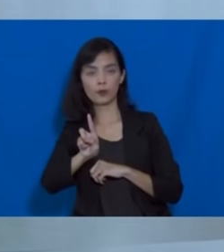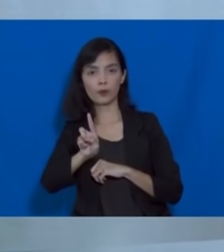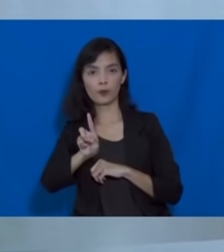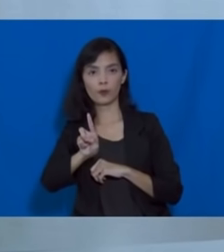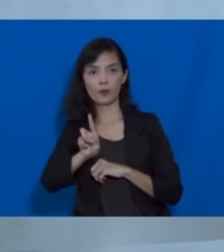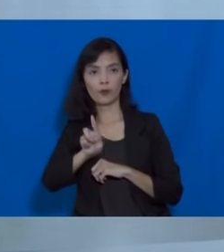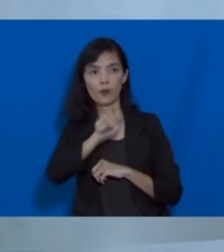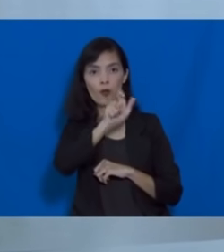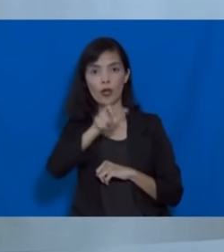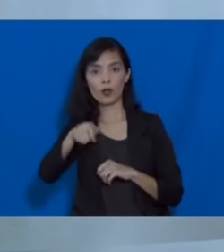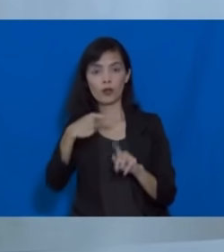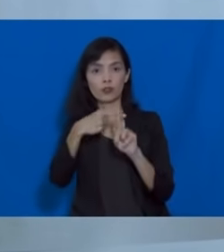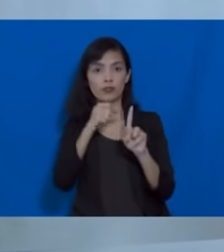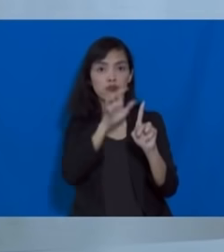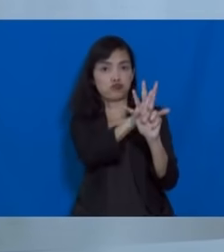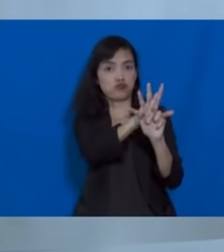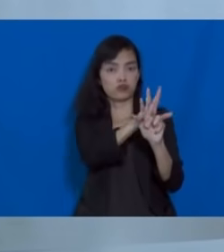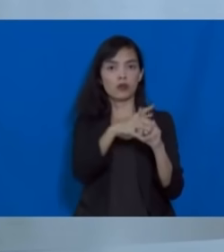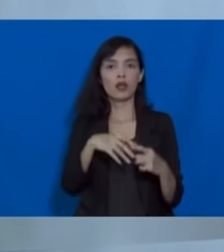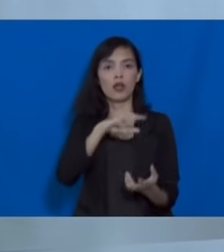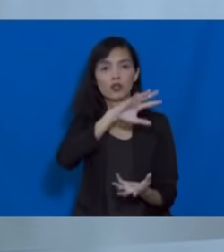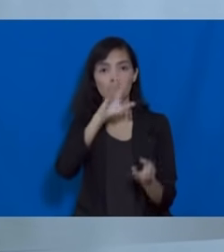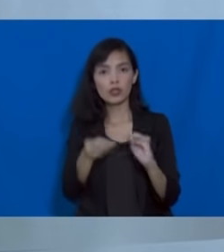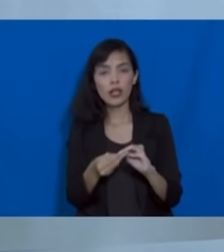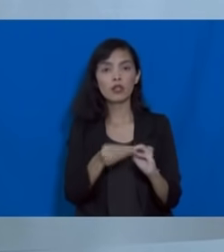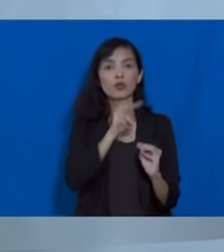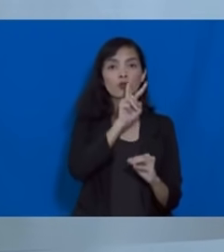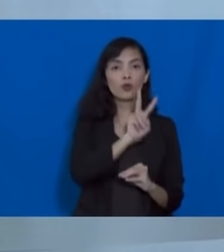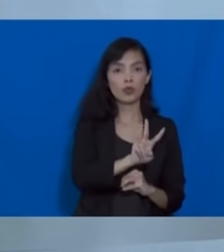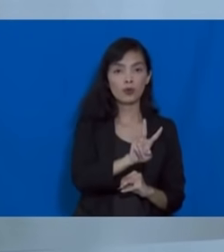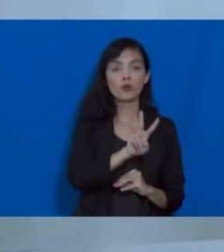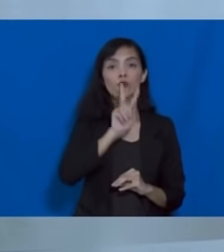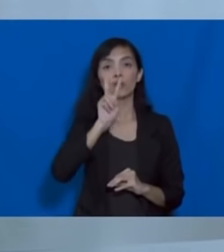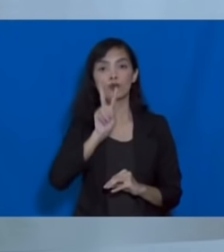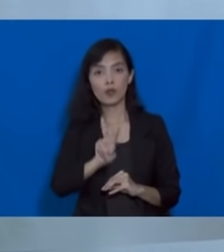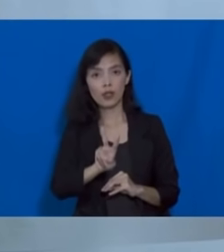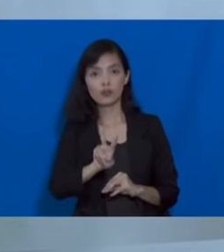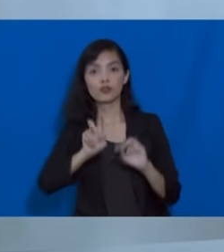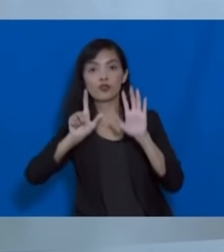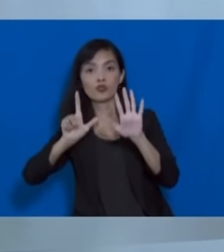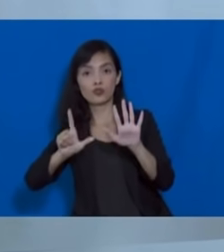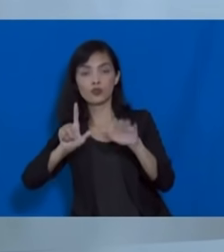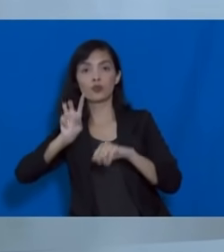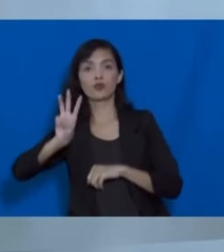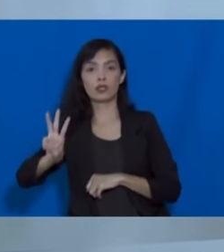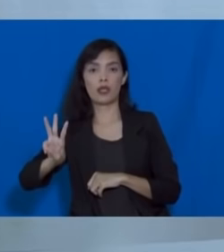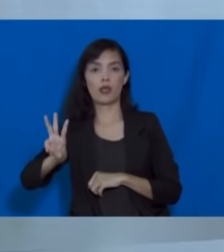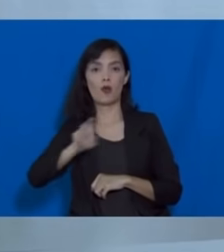konfirmasi positif Hai sehingga total menjadi 2273